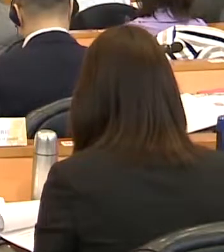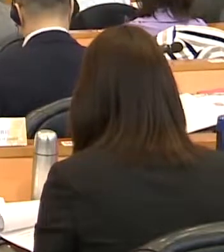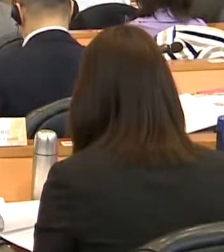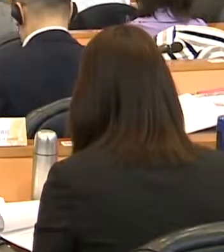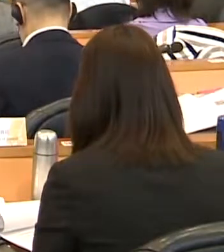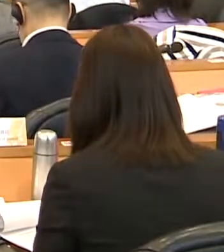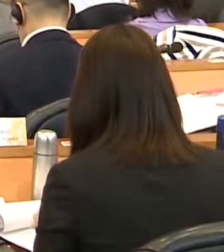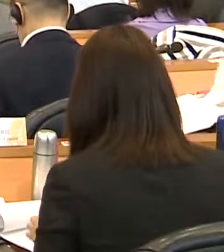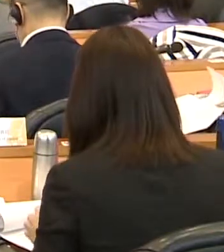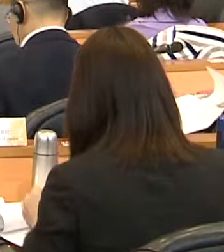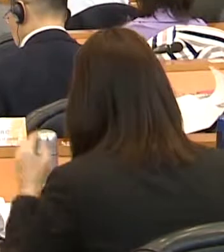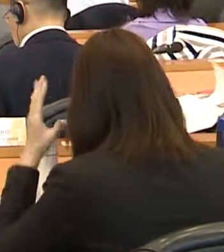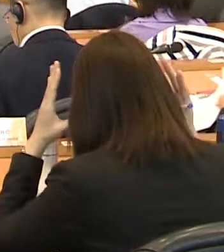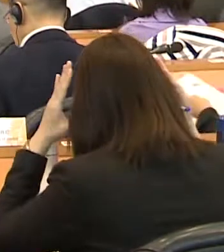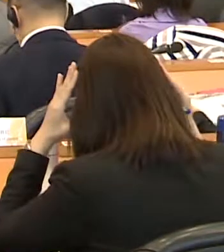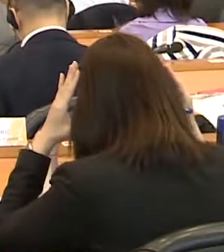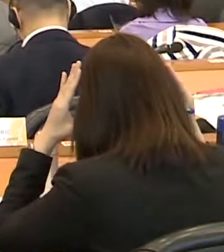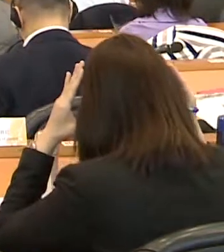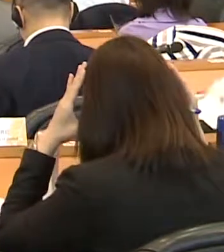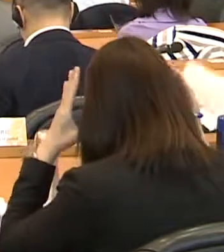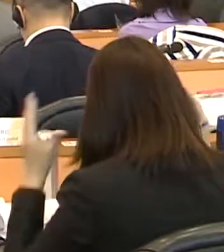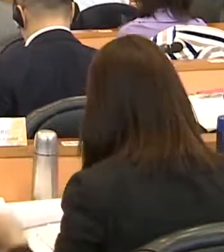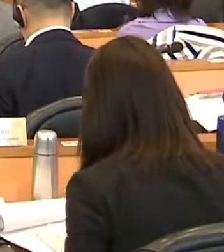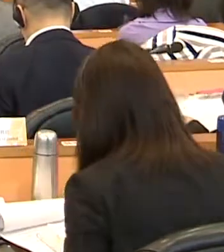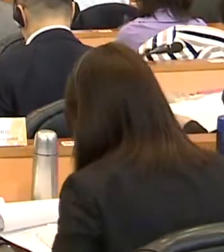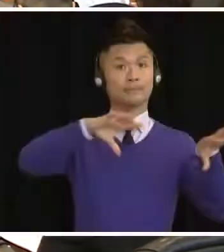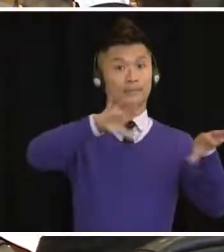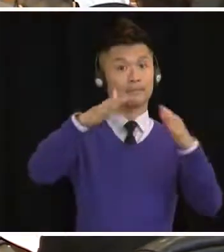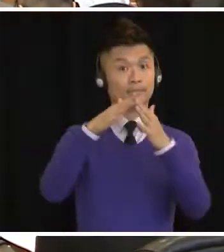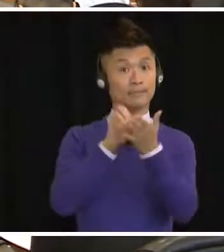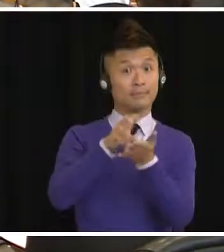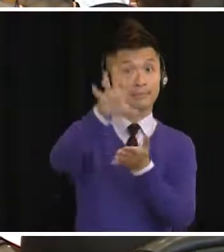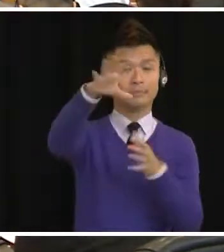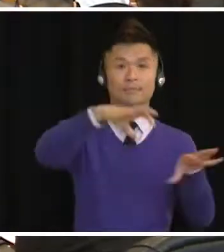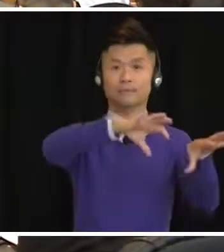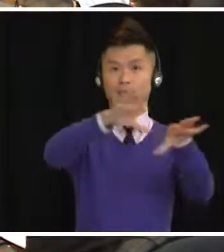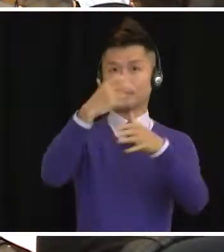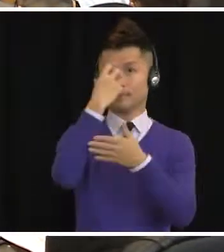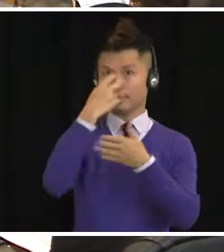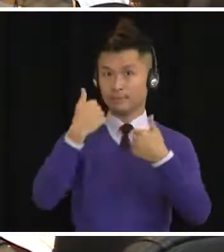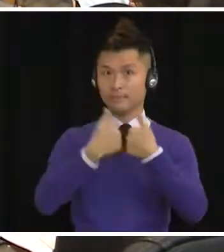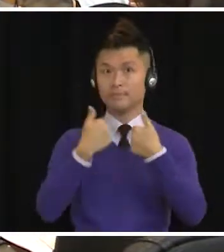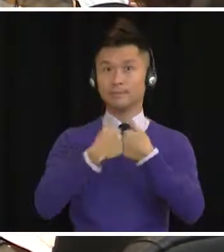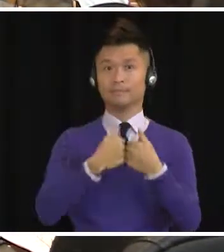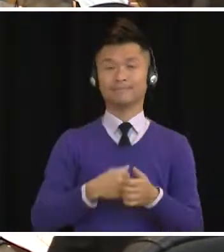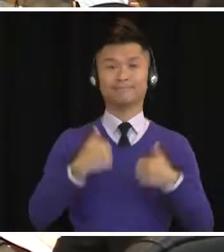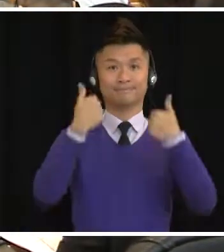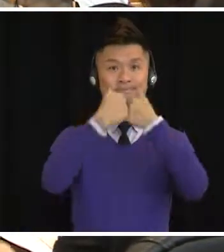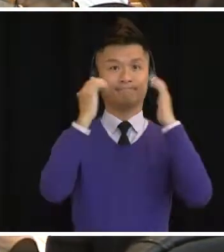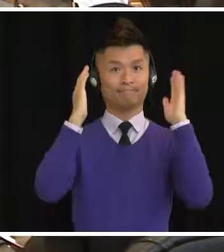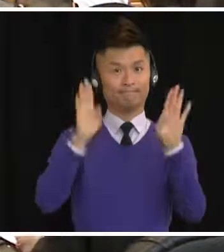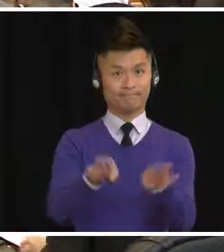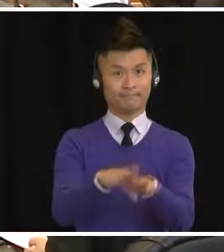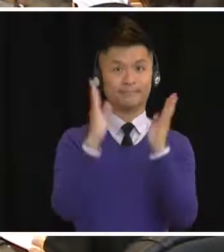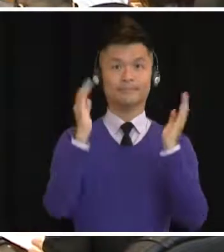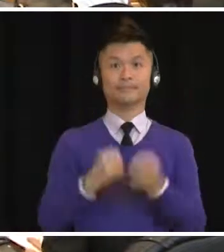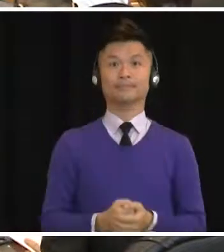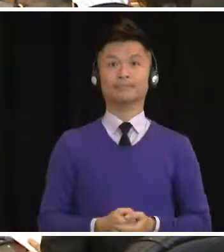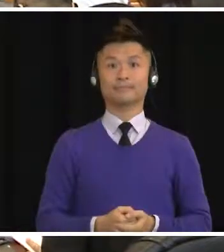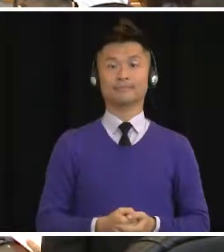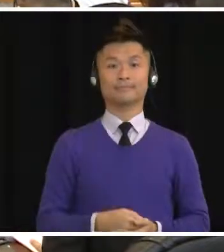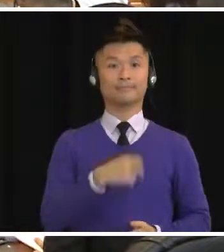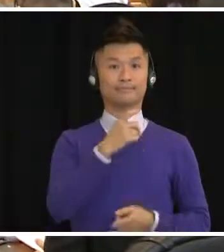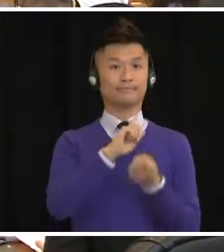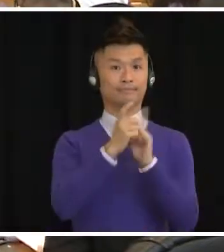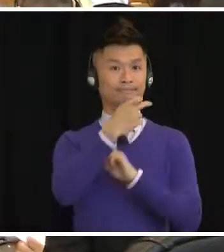2017中华民国儿童权利公约首次国家报告国际审查会议，会议开始。We will now